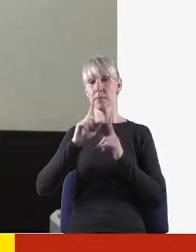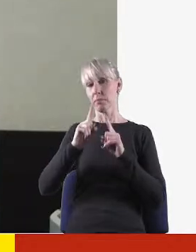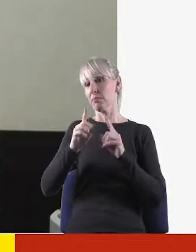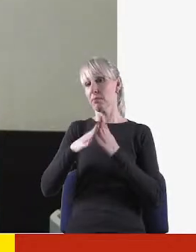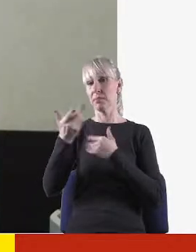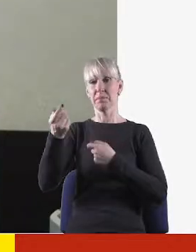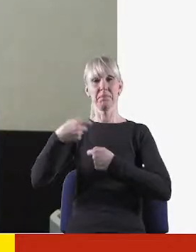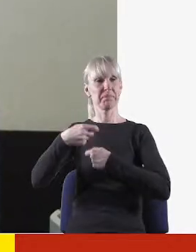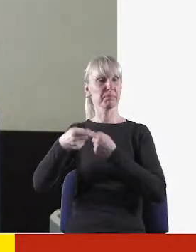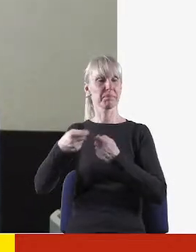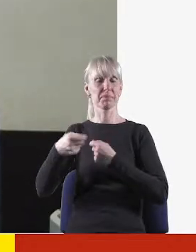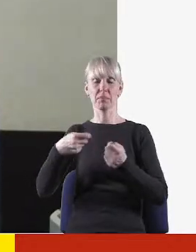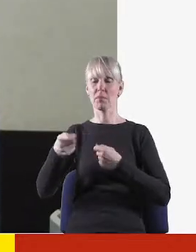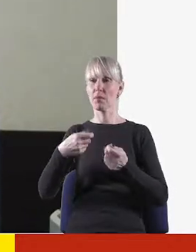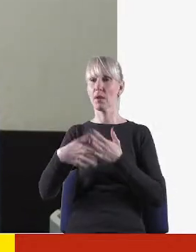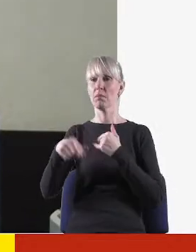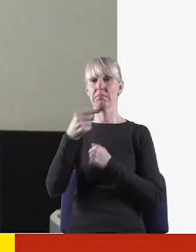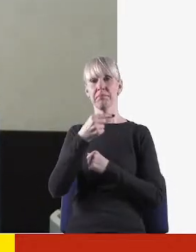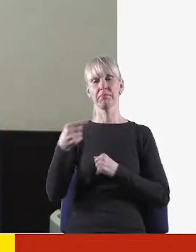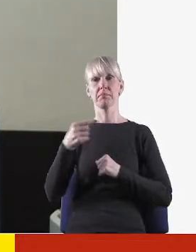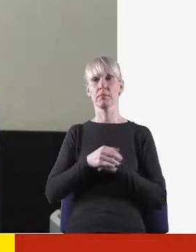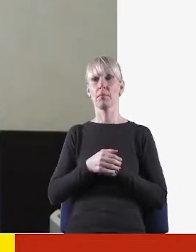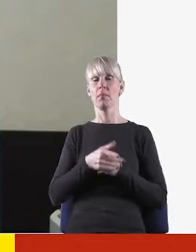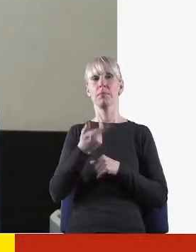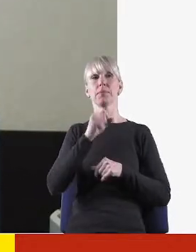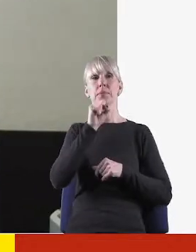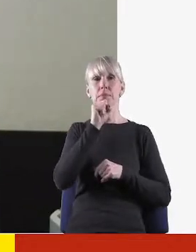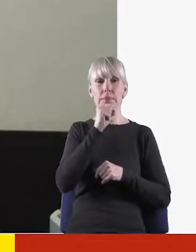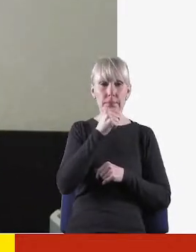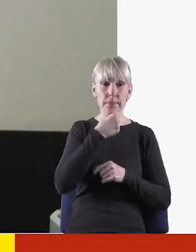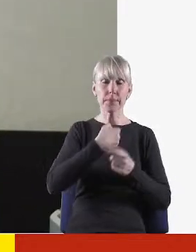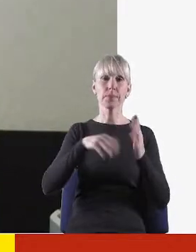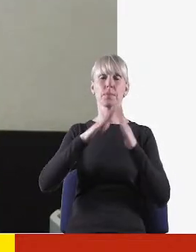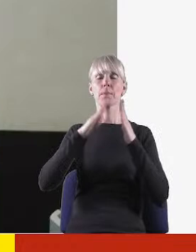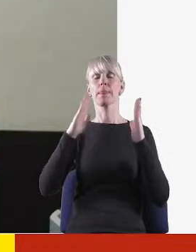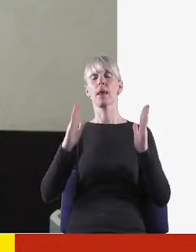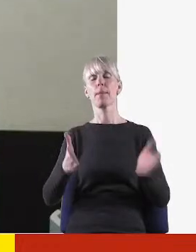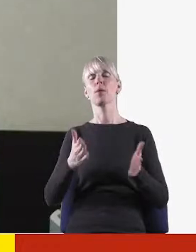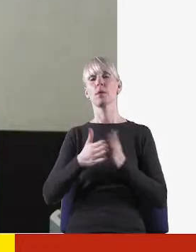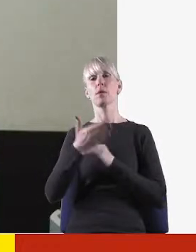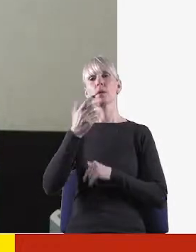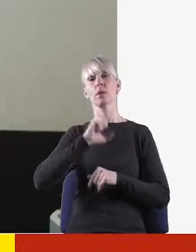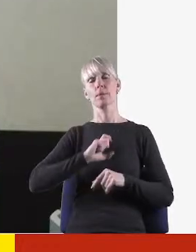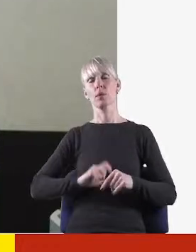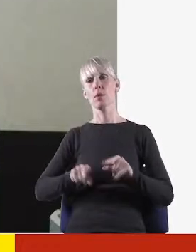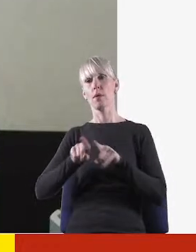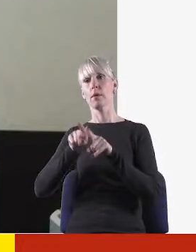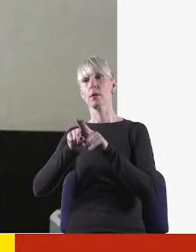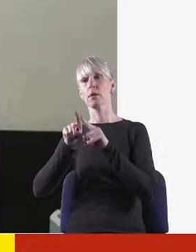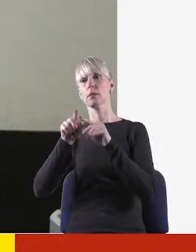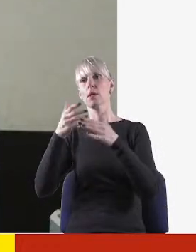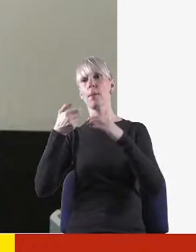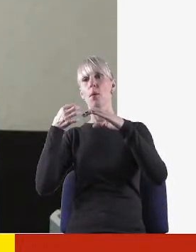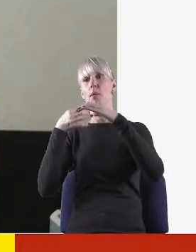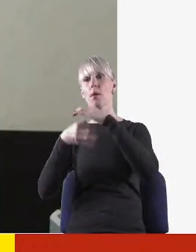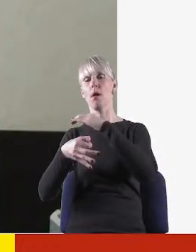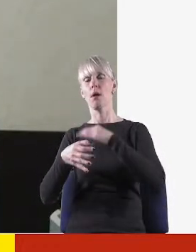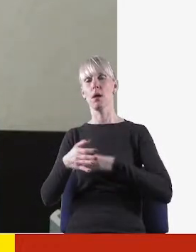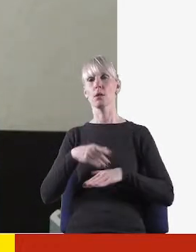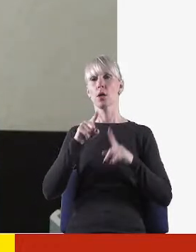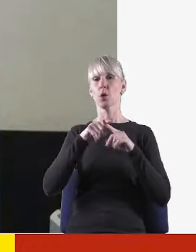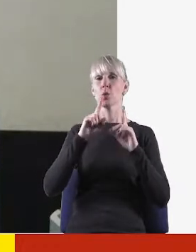stare budynki biurowe, stare garaże, no wymagające bardzo poważnych nakładów,